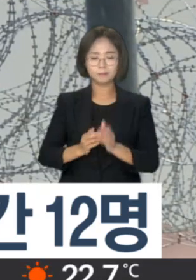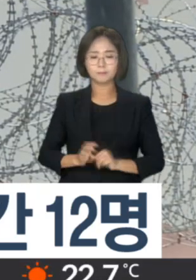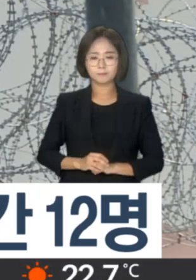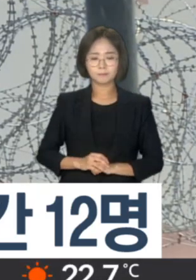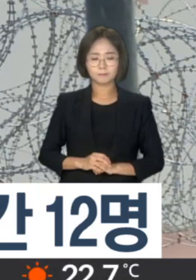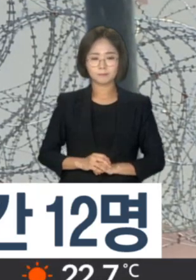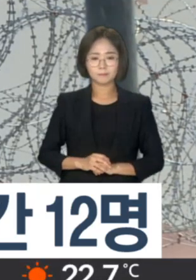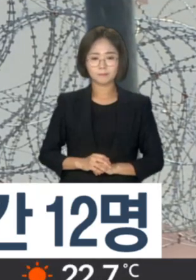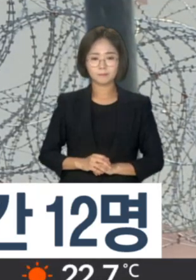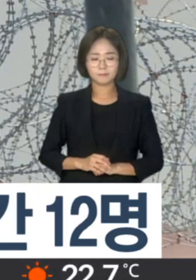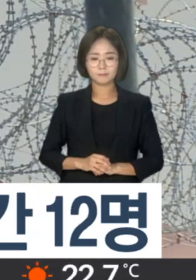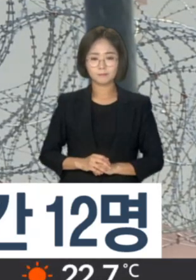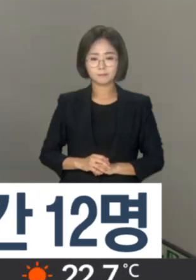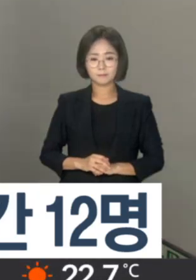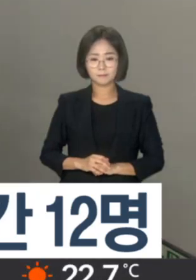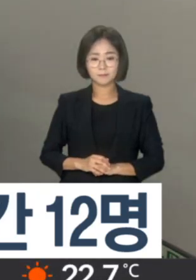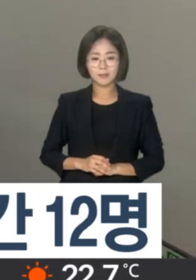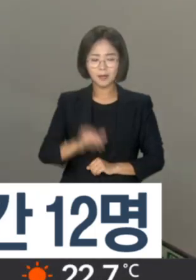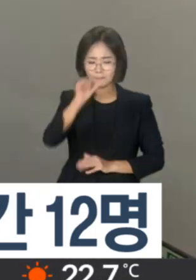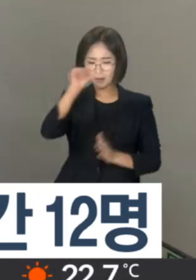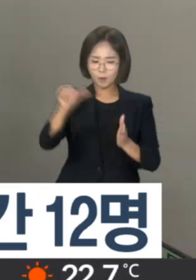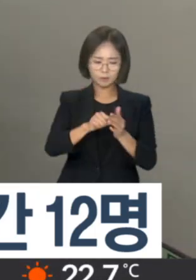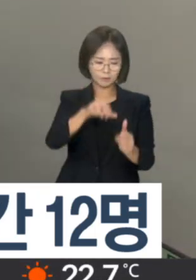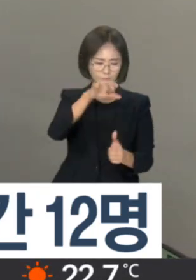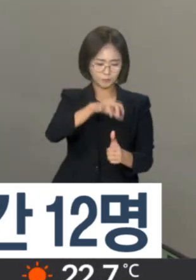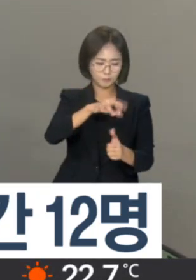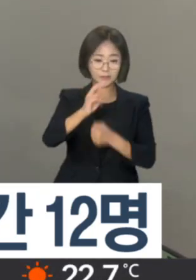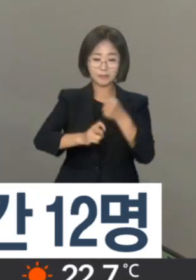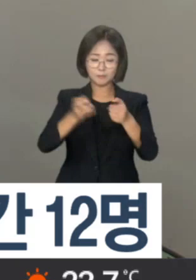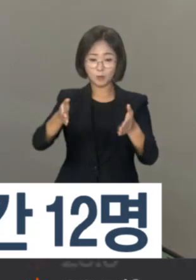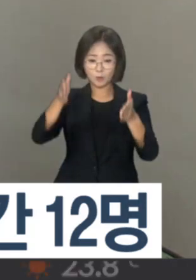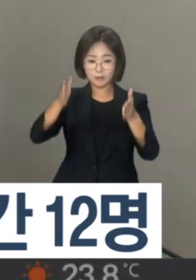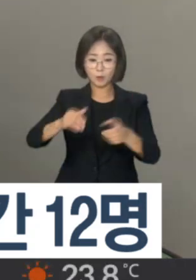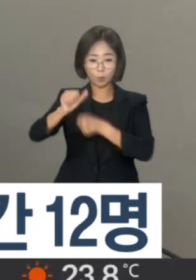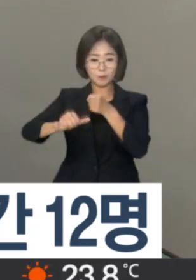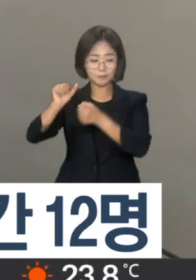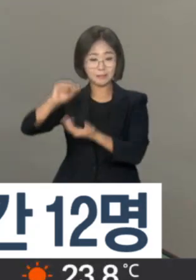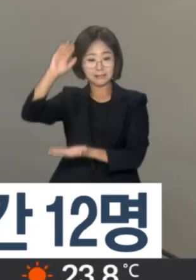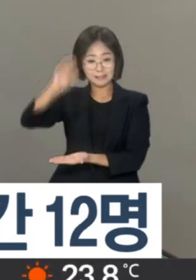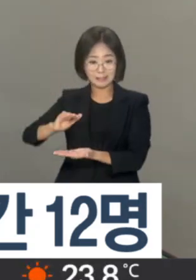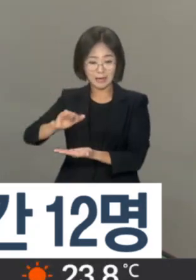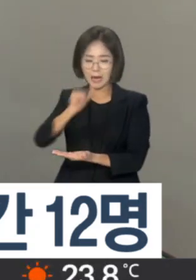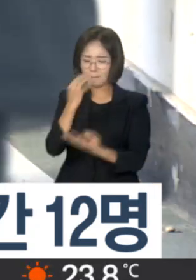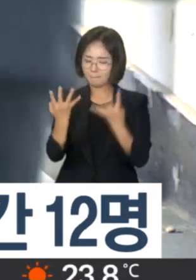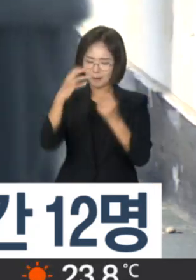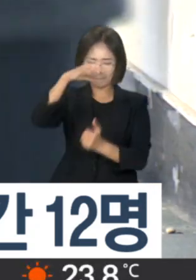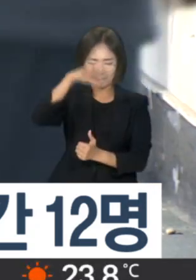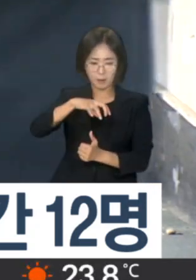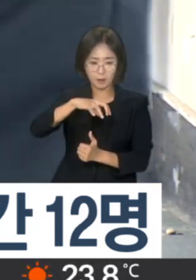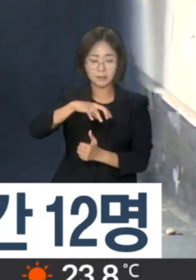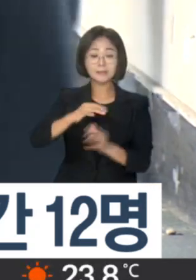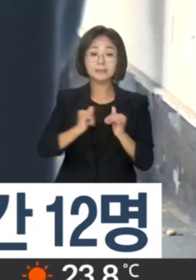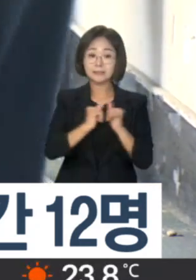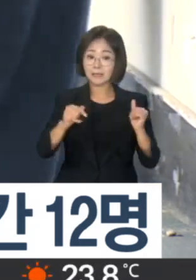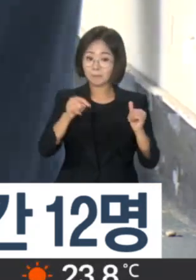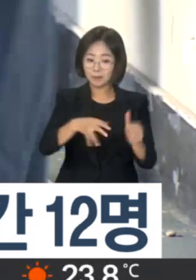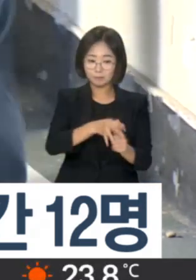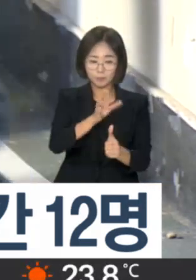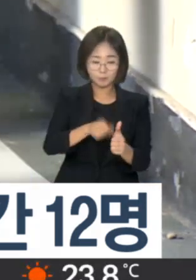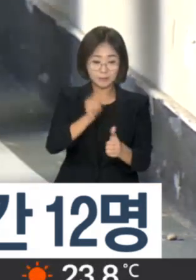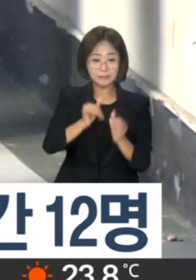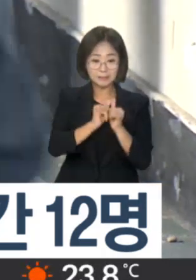같은 기간 무기징역이나 20년 이상 50년 이하 징역 또는 금고로 감형된 사형수는